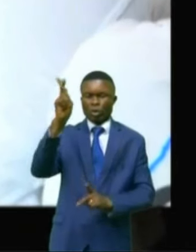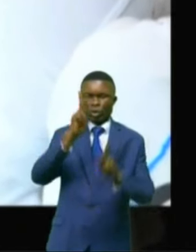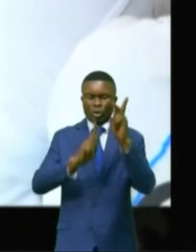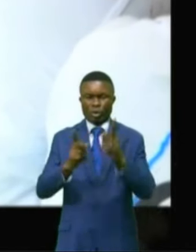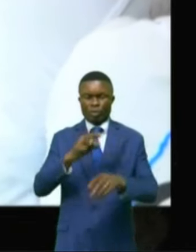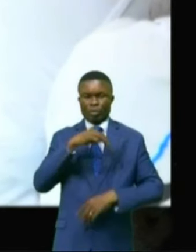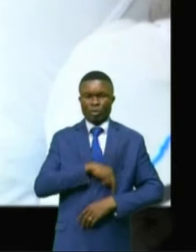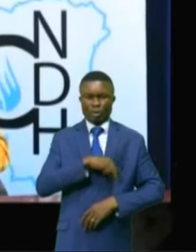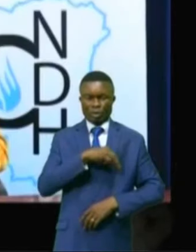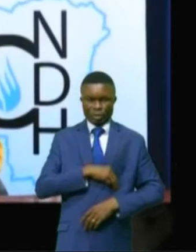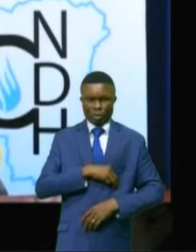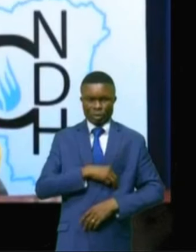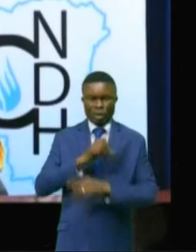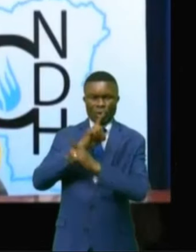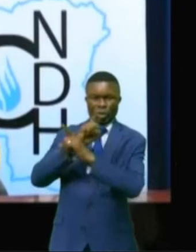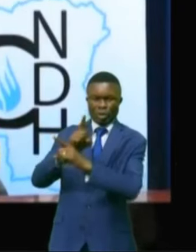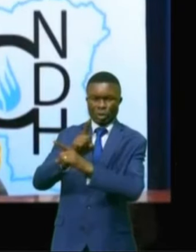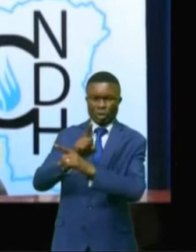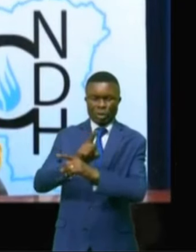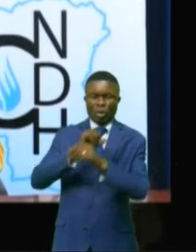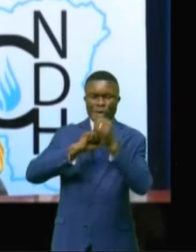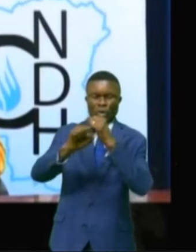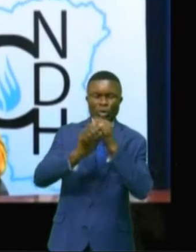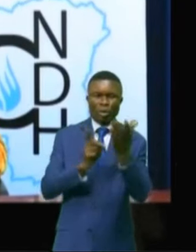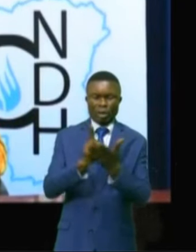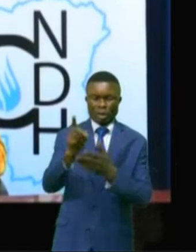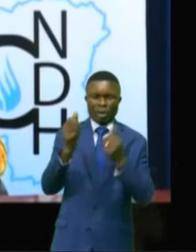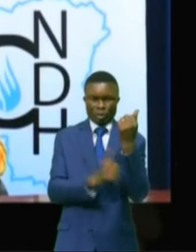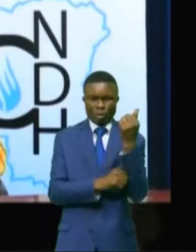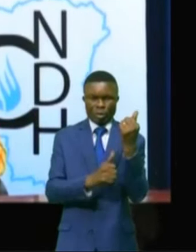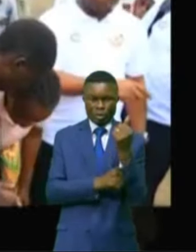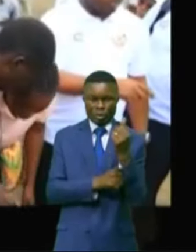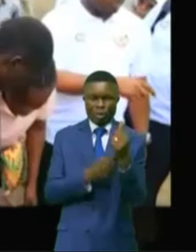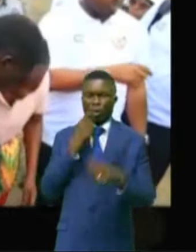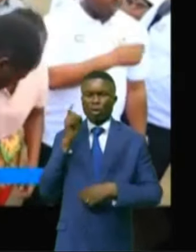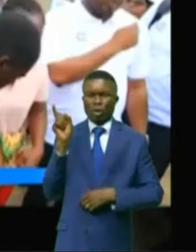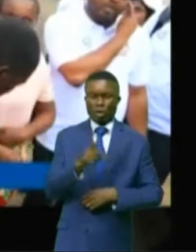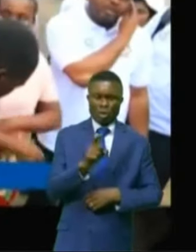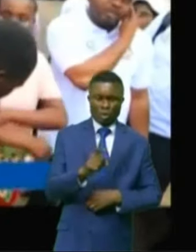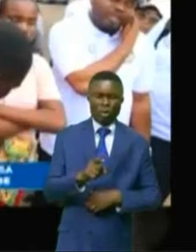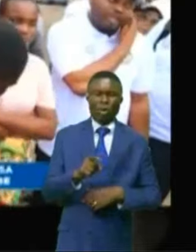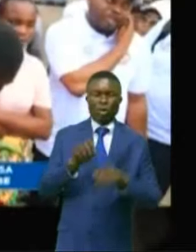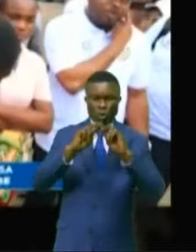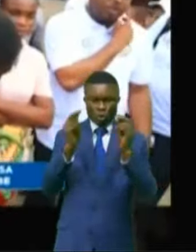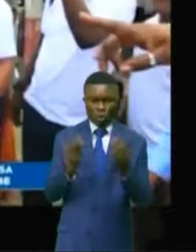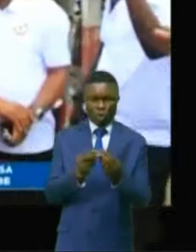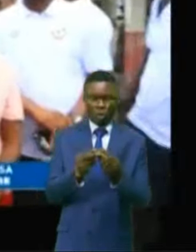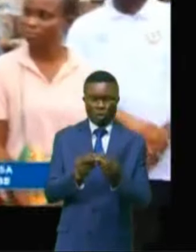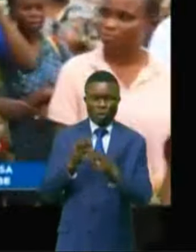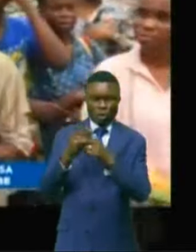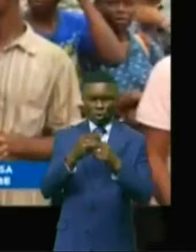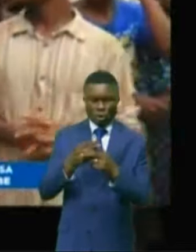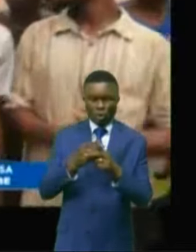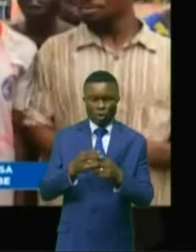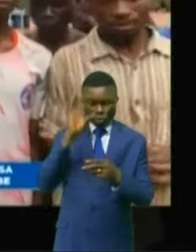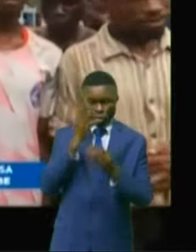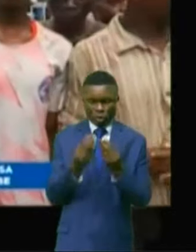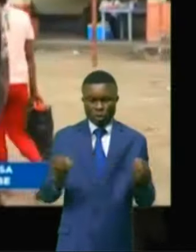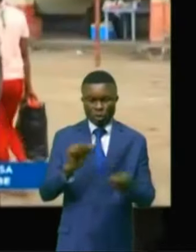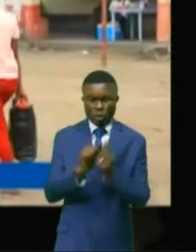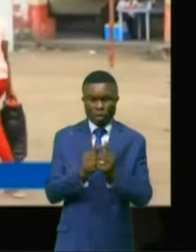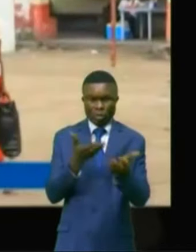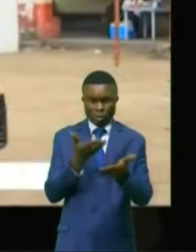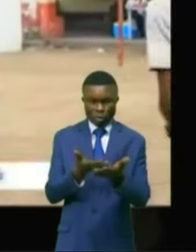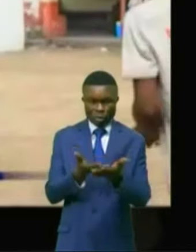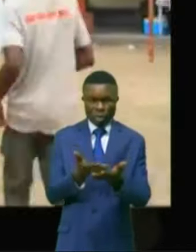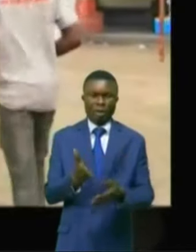missions, celles de protéger et de promouvoir les droits humains, imposent à la CNDH d'être à l'affui pour élever la voix et rappeler